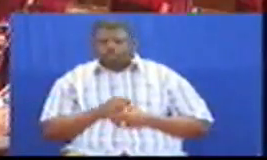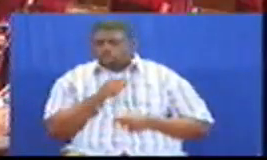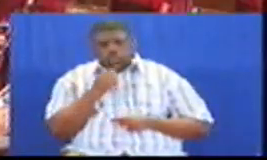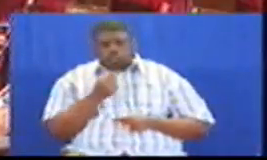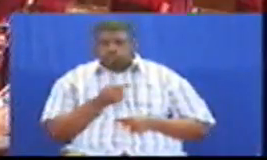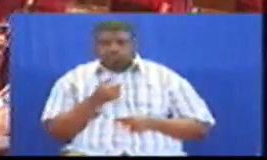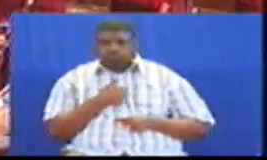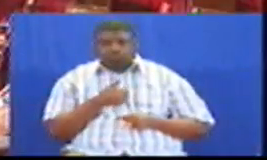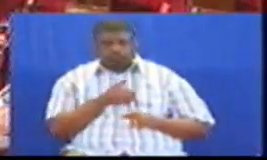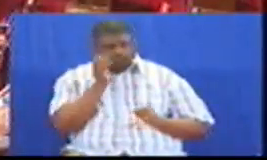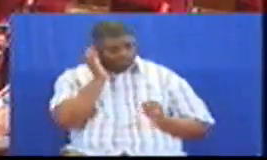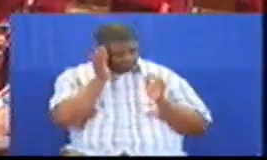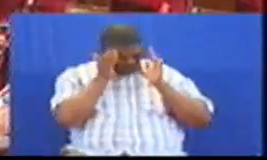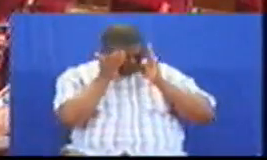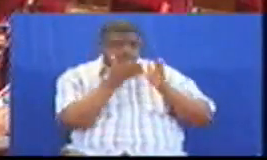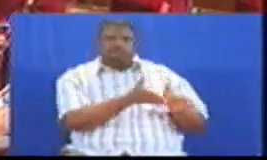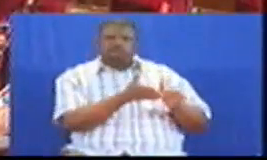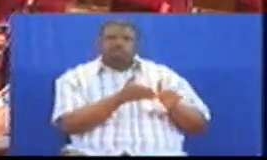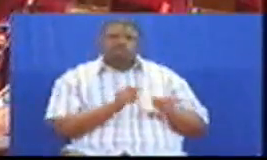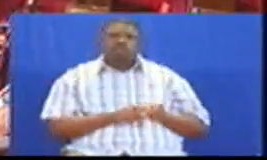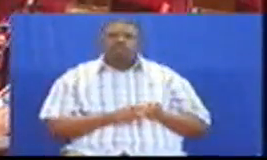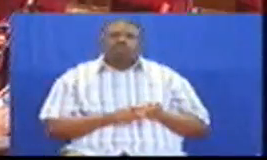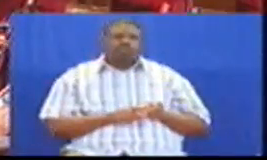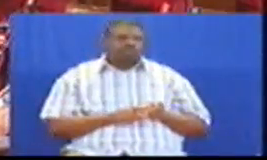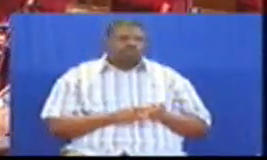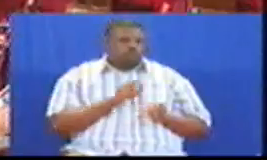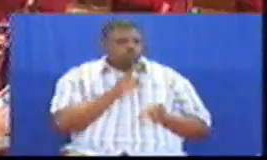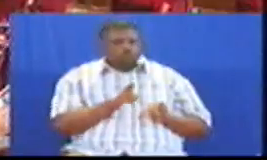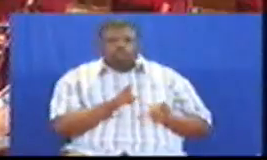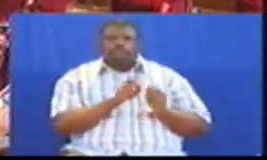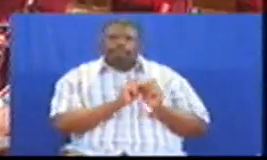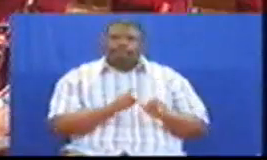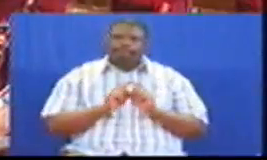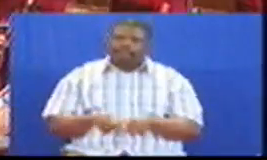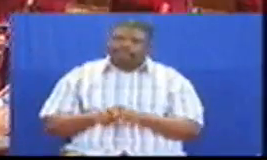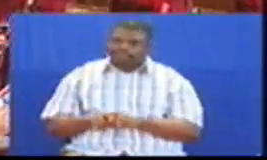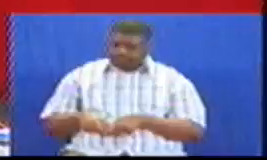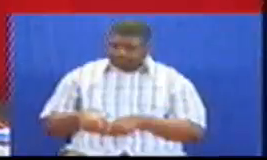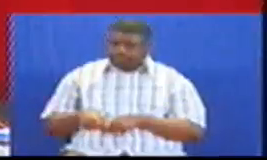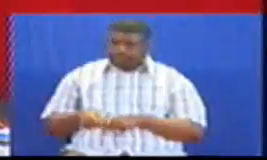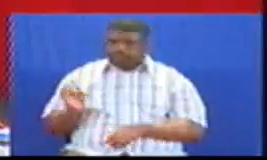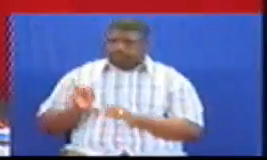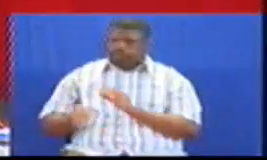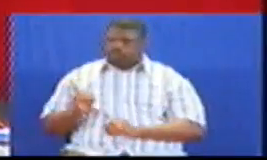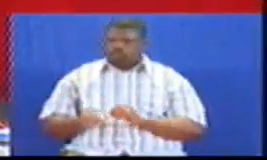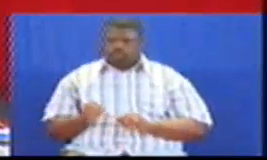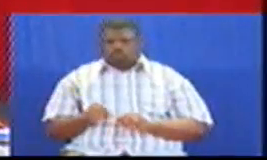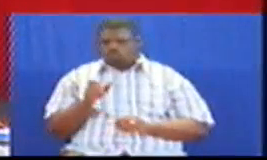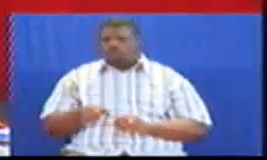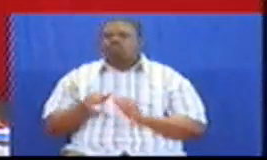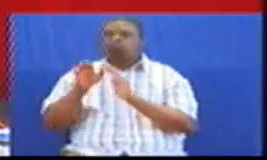nitaomba nijielekeze moja kwa moja kwenye hoja mbalimbali zilizotolewa na waheshimiwa